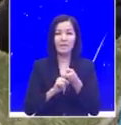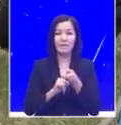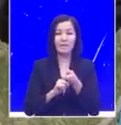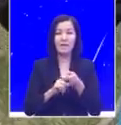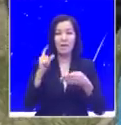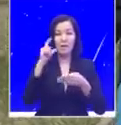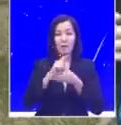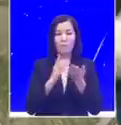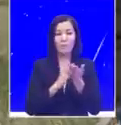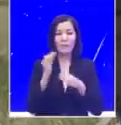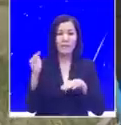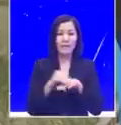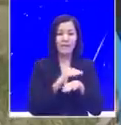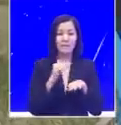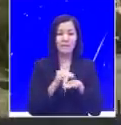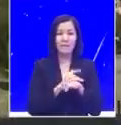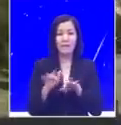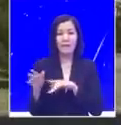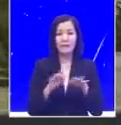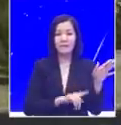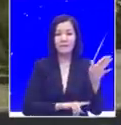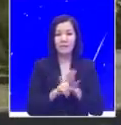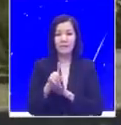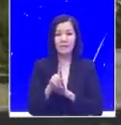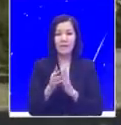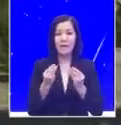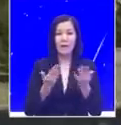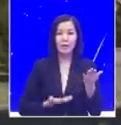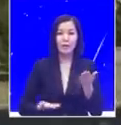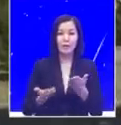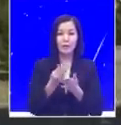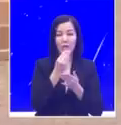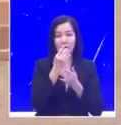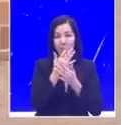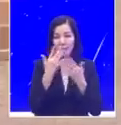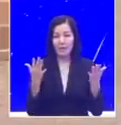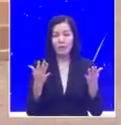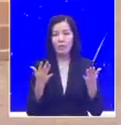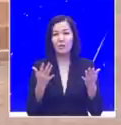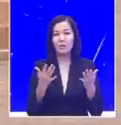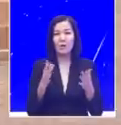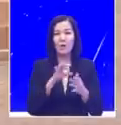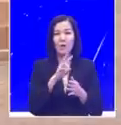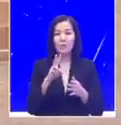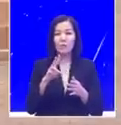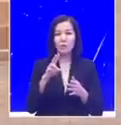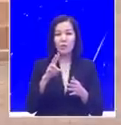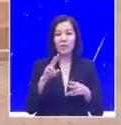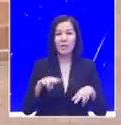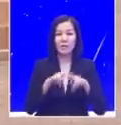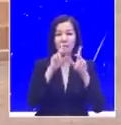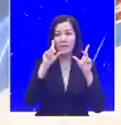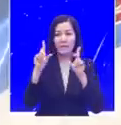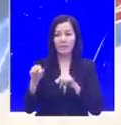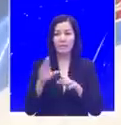имамдары қайырымдылық керуені акциясын бастады. Жиналған қажетті азық-түлікті оңтүстік Астанаға жіберу жоспарда.